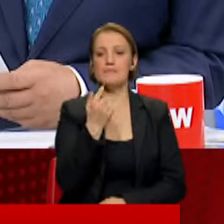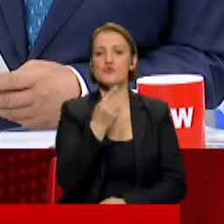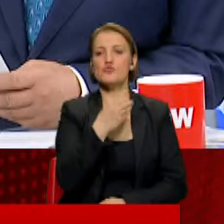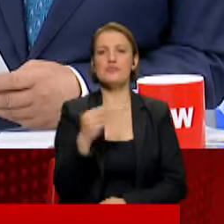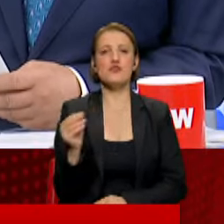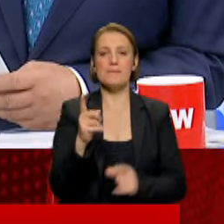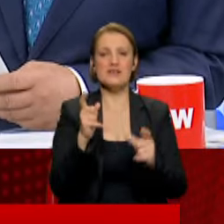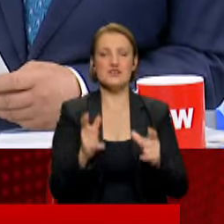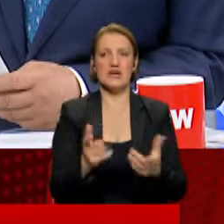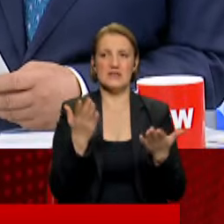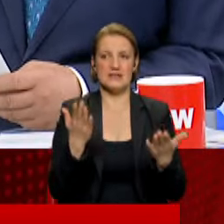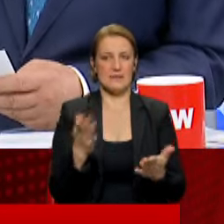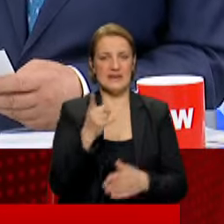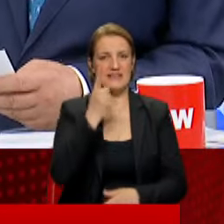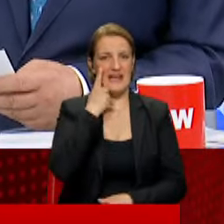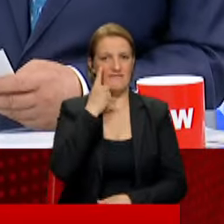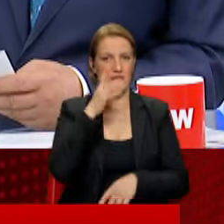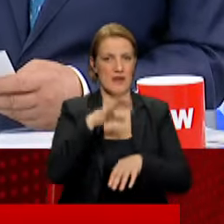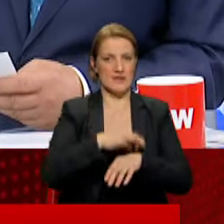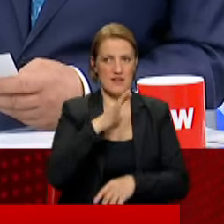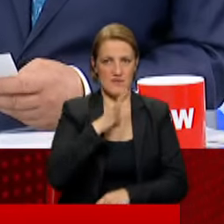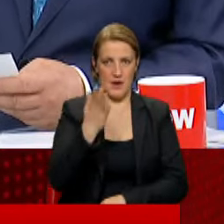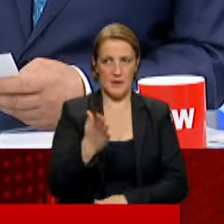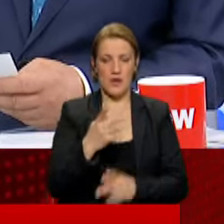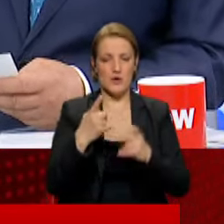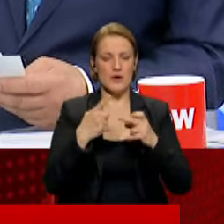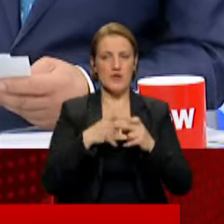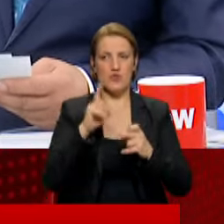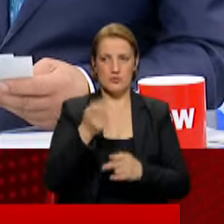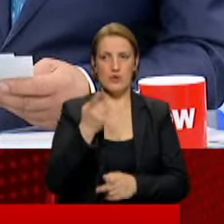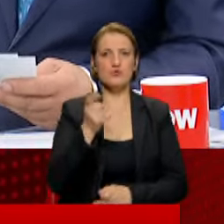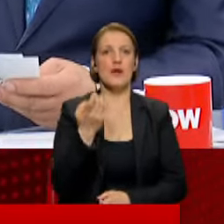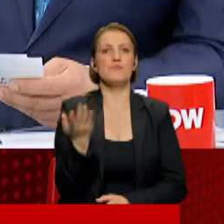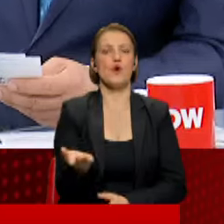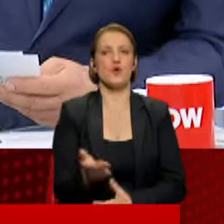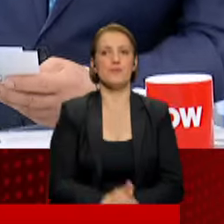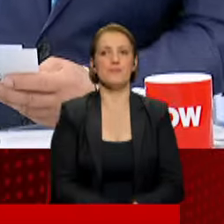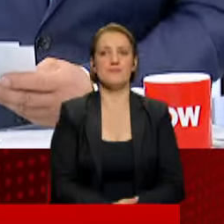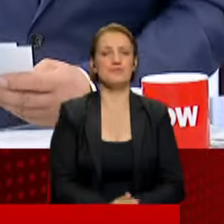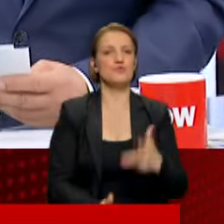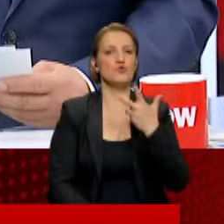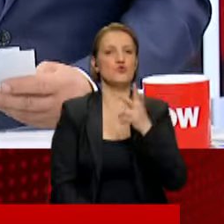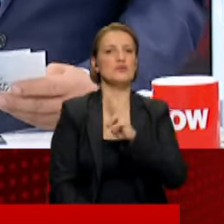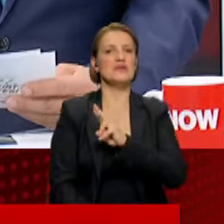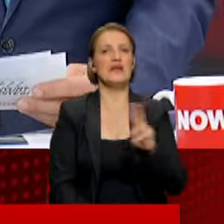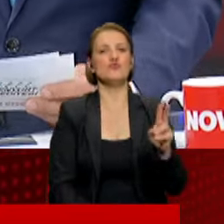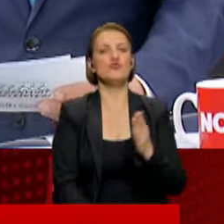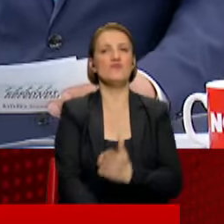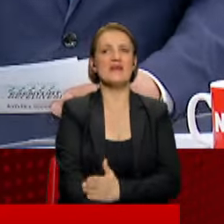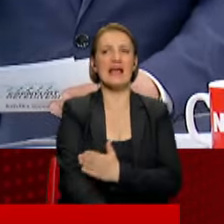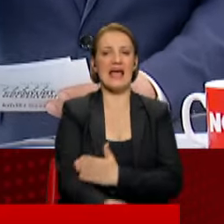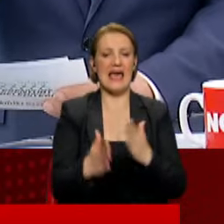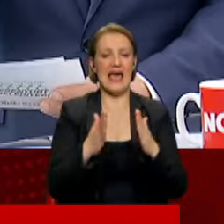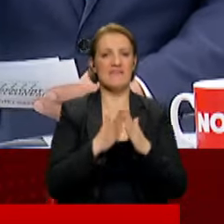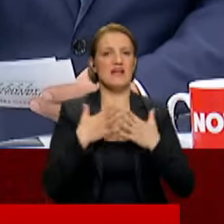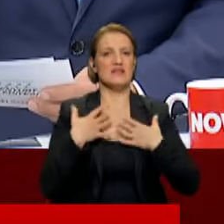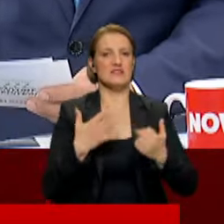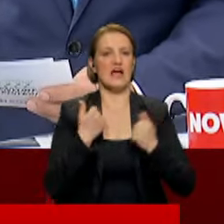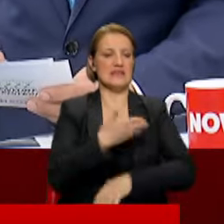milyonluk bir şehirde bir devlet hastanesi var ve biz işte bulunamıyor 3700 vatandaşımıza evde sağlık